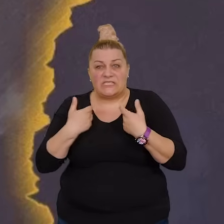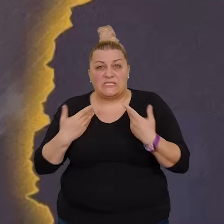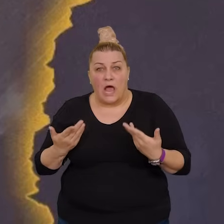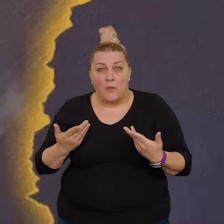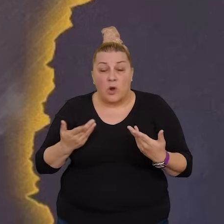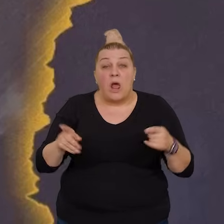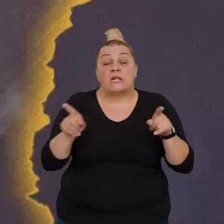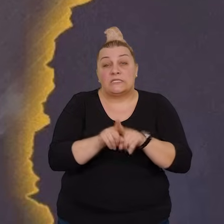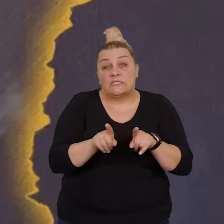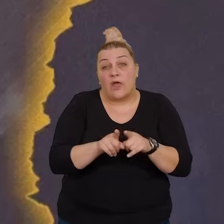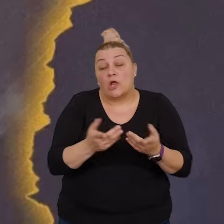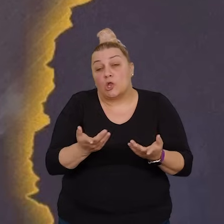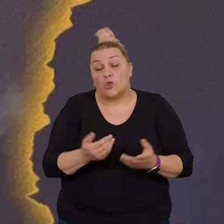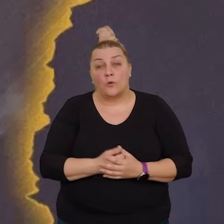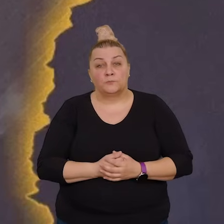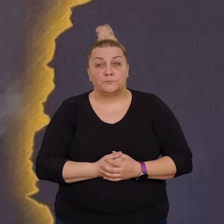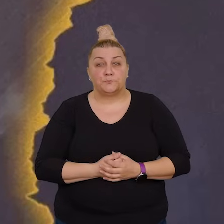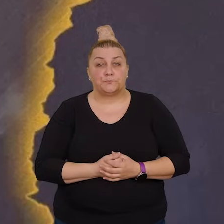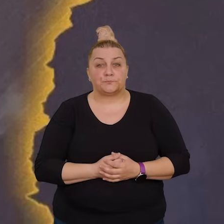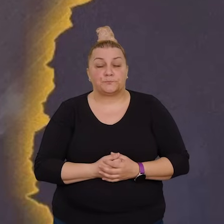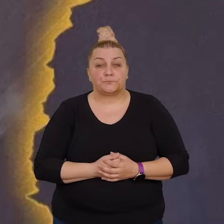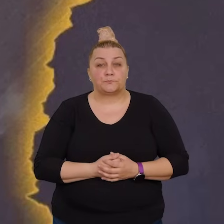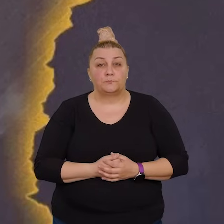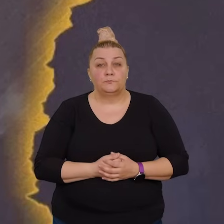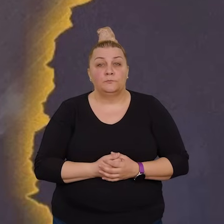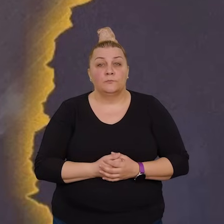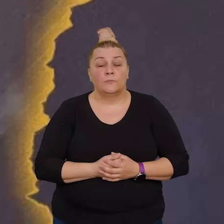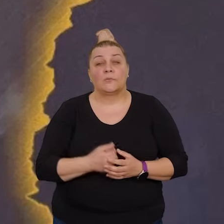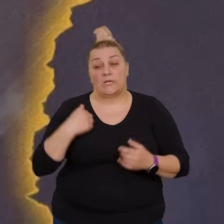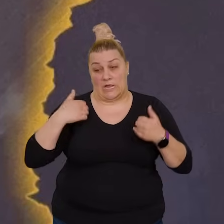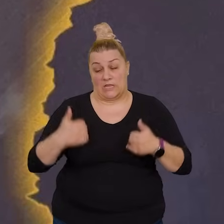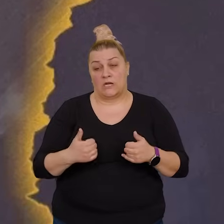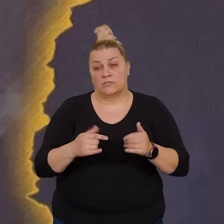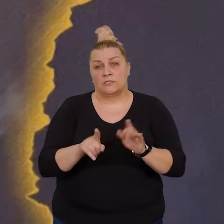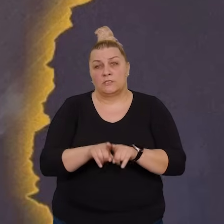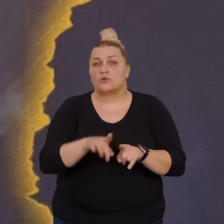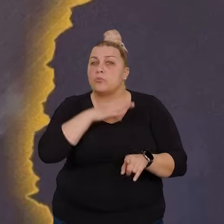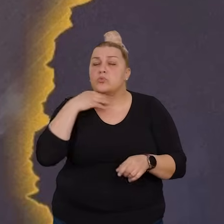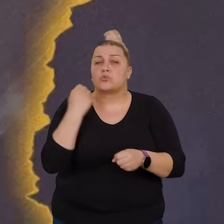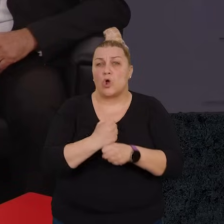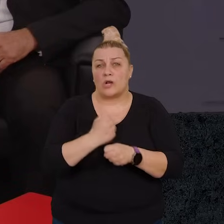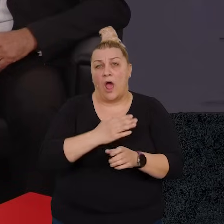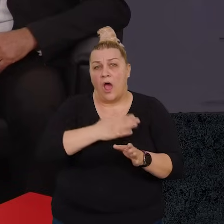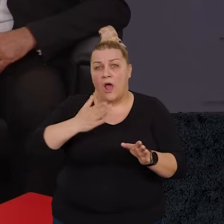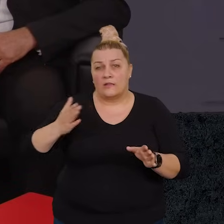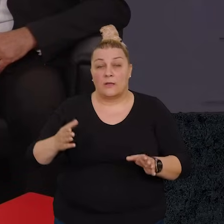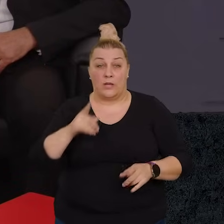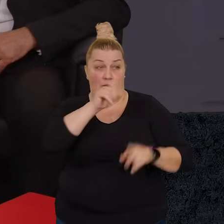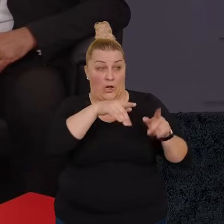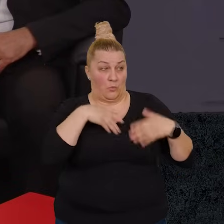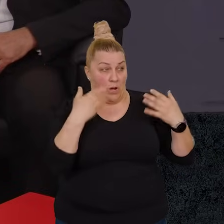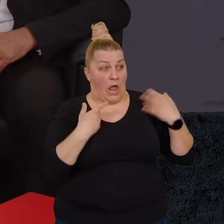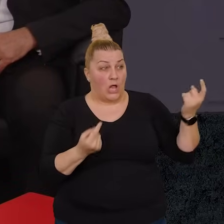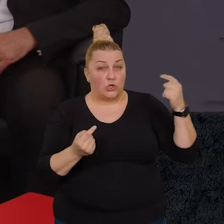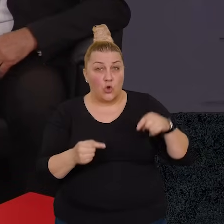stvarima koje radim. Međutim, znate kako je, ja to danas isto radim i radim zadnjih godina. Kada dođe netko koji je mlad, u